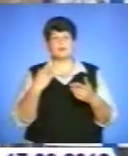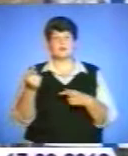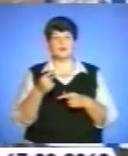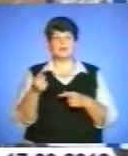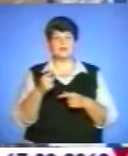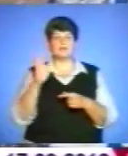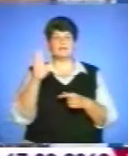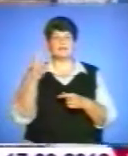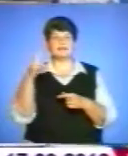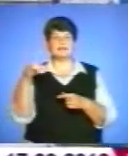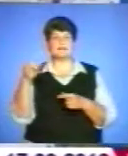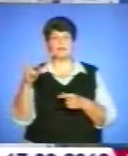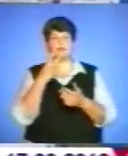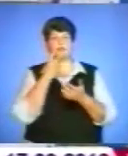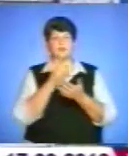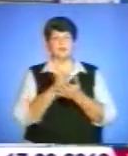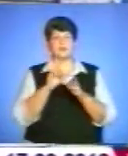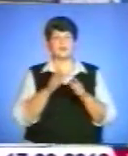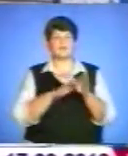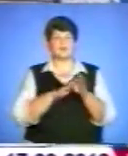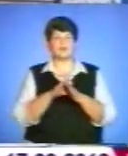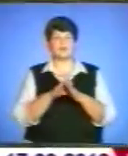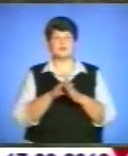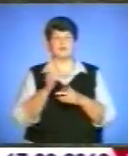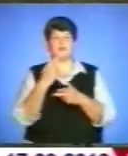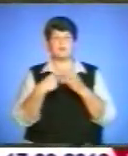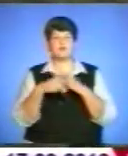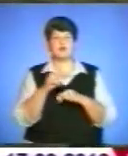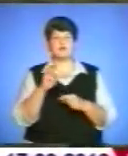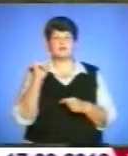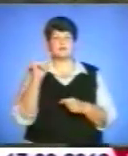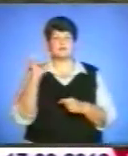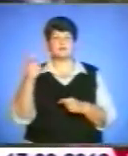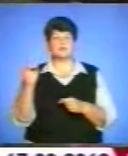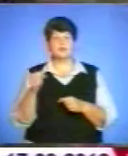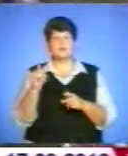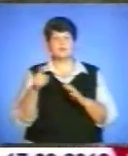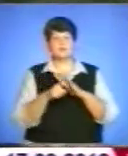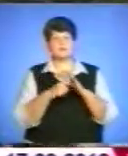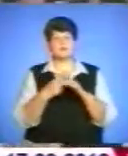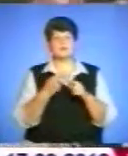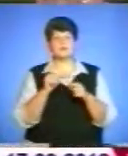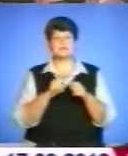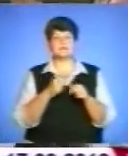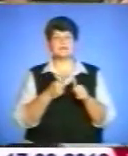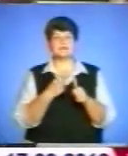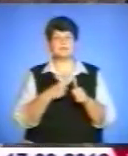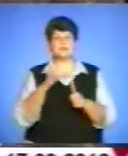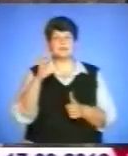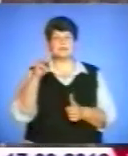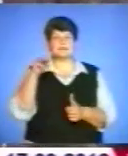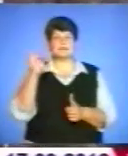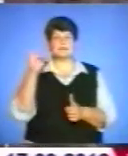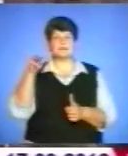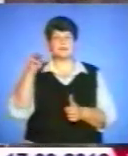Віталій Даньків побачив в інтернеті, як виконує вправи на турніку киянин Іван Козачок. Потім дізнався, що цей вид спорту називається «стріт